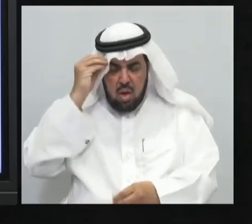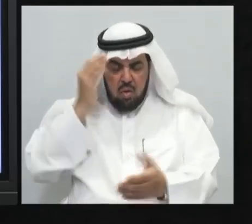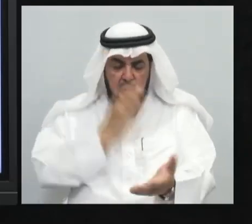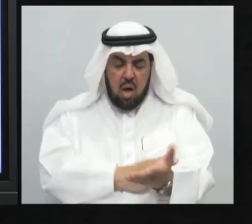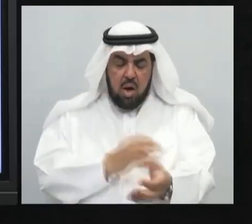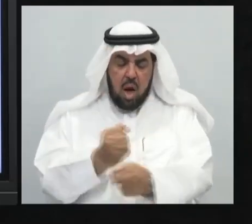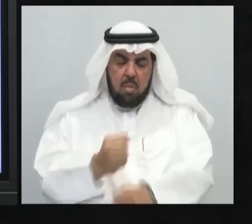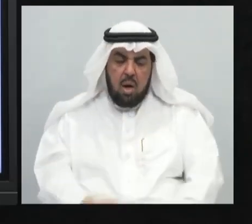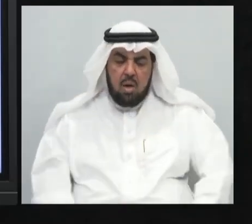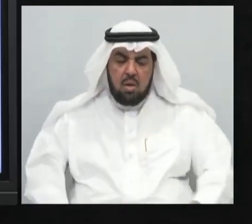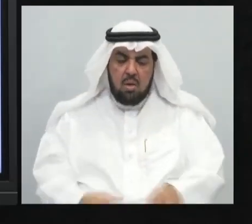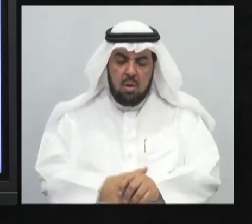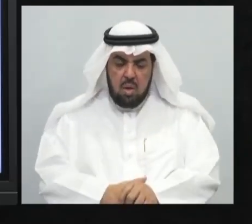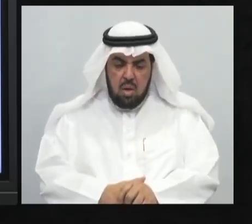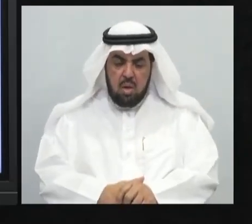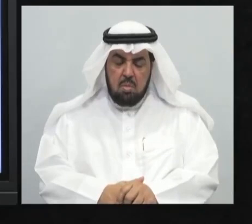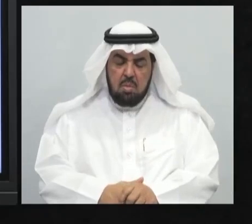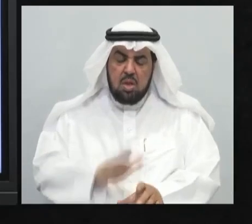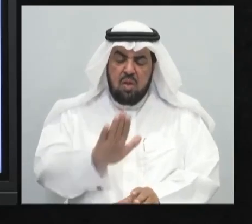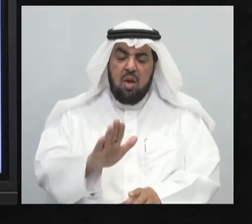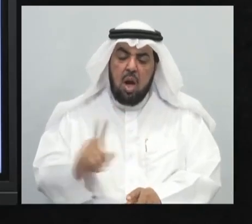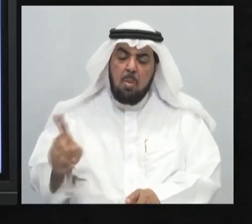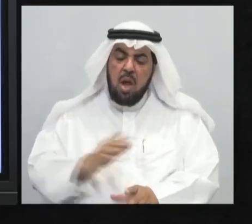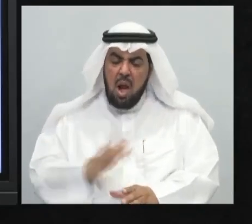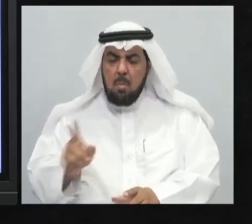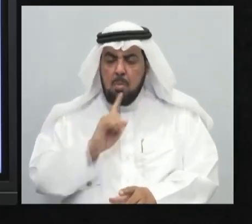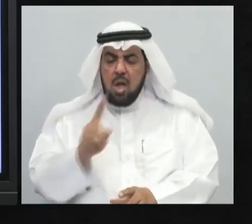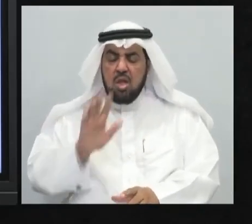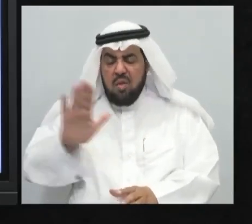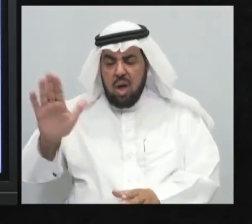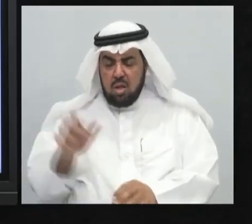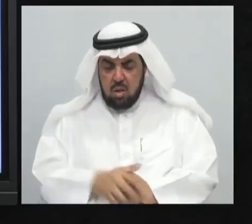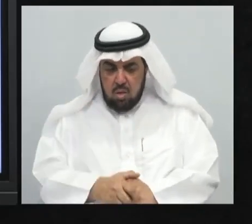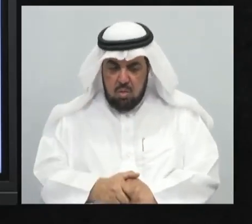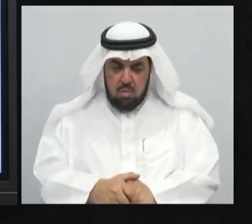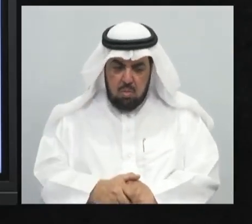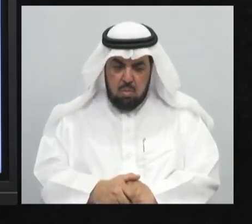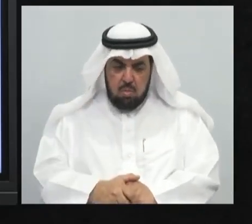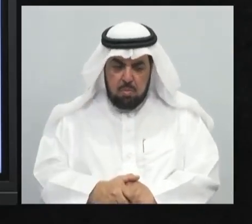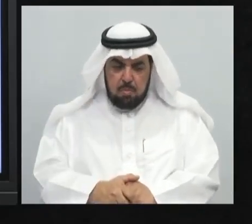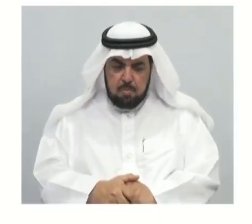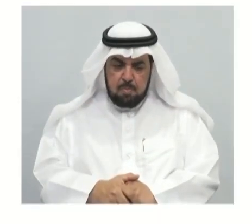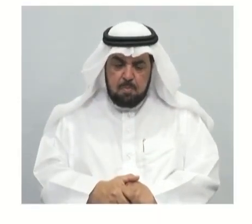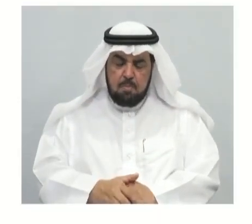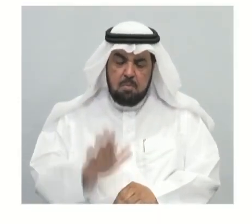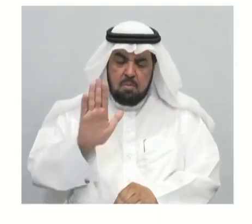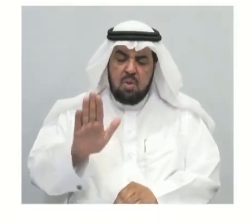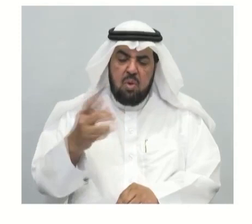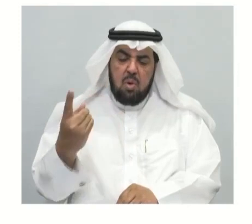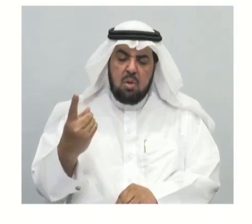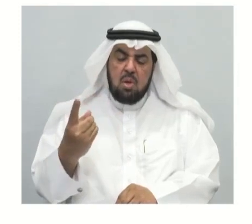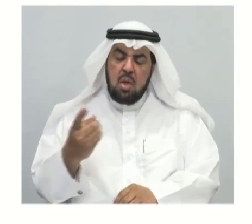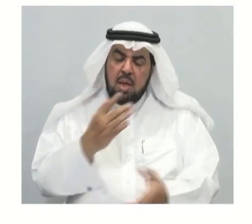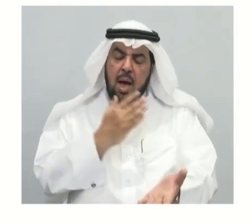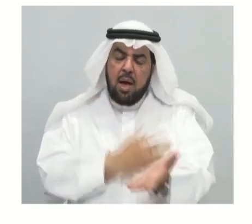قلنا انها قد تكون من صفحه الى مئات الصفحات الصفحه الواحده هي غالبا تكون تقارير